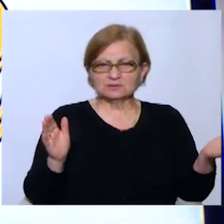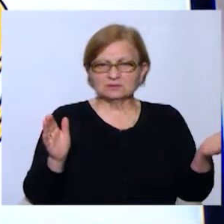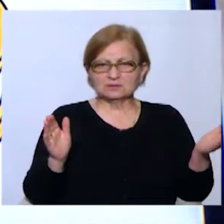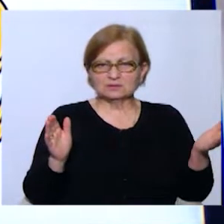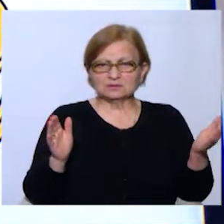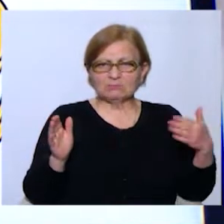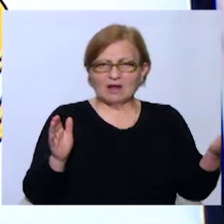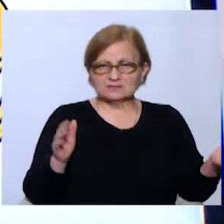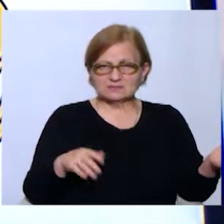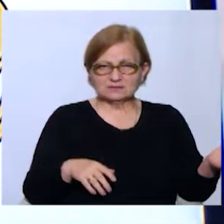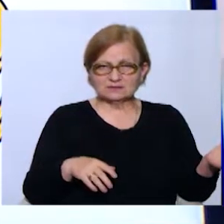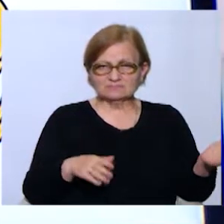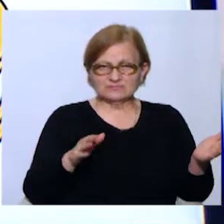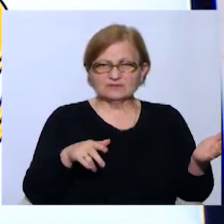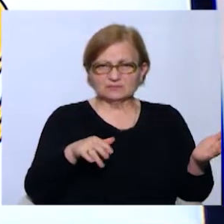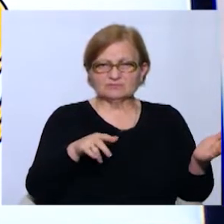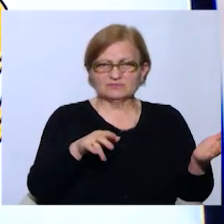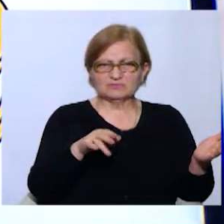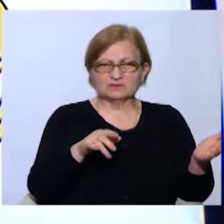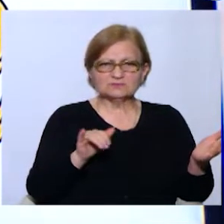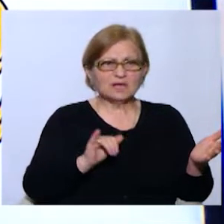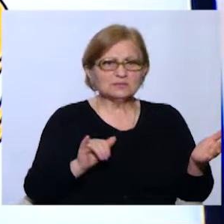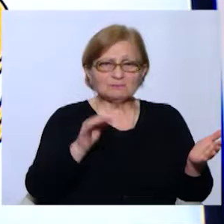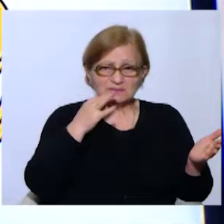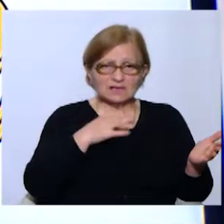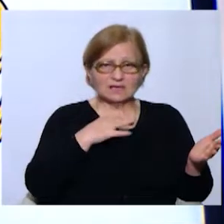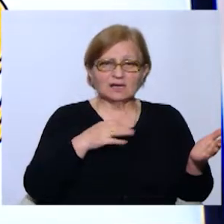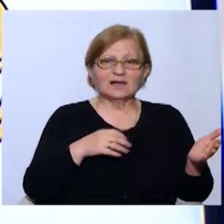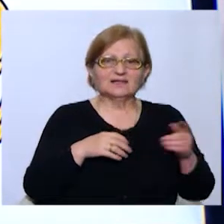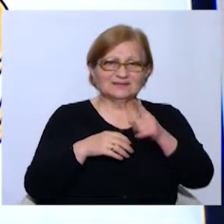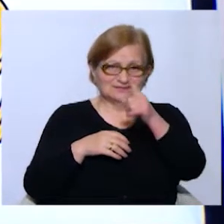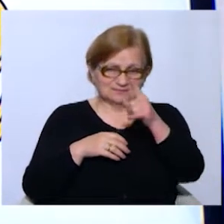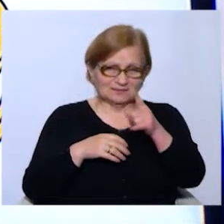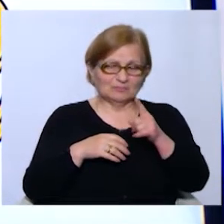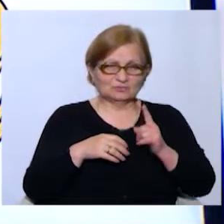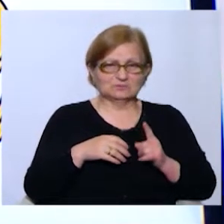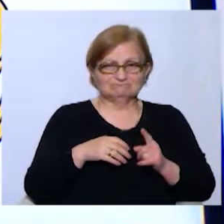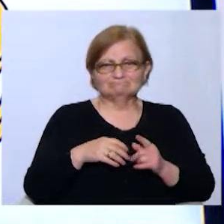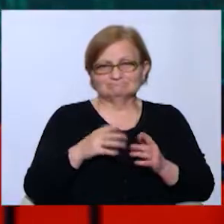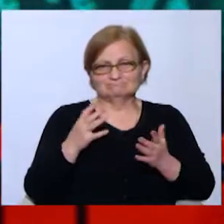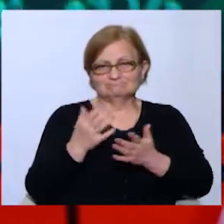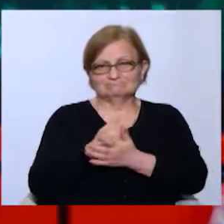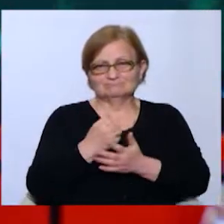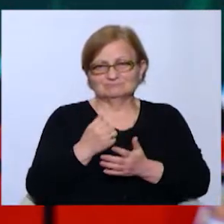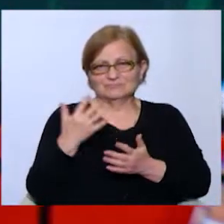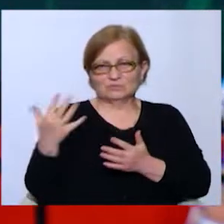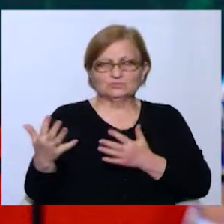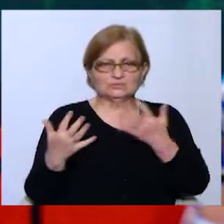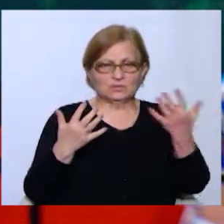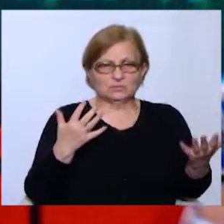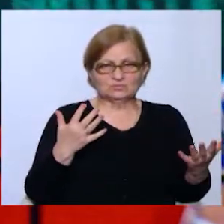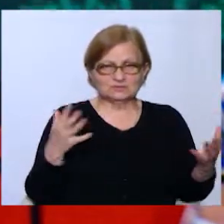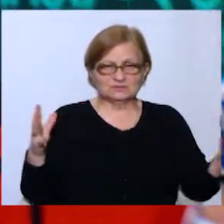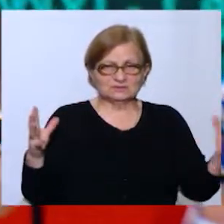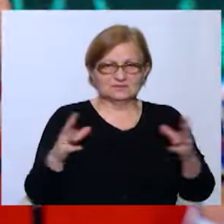მივდივარ მარცხნივ. მივდივარ. მივდივარ. რავქნა? რავქნა ზევით. აჰა. აჰა, მივედი ზევით. 5 და 5